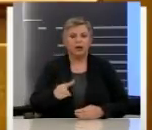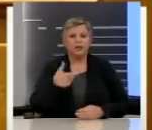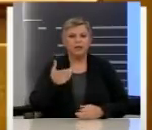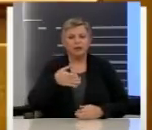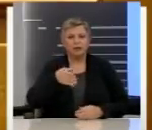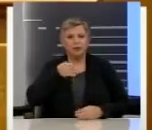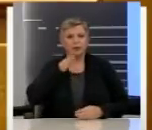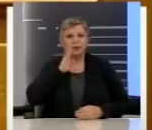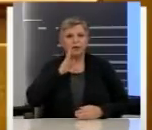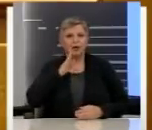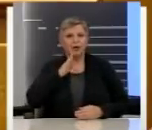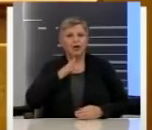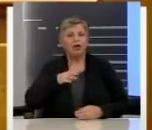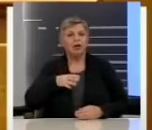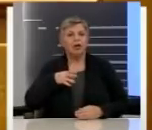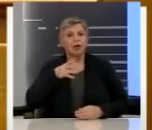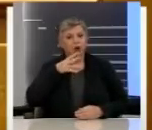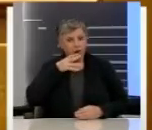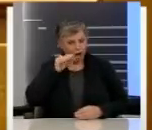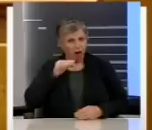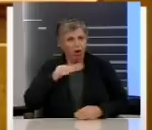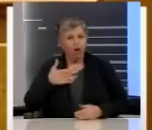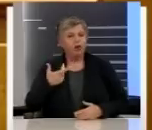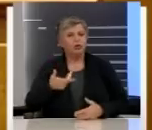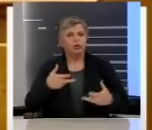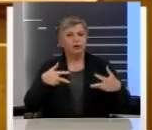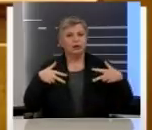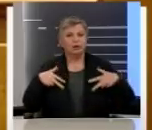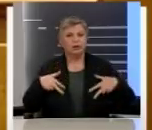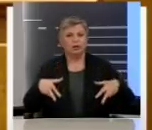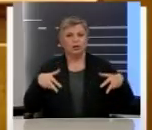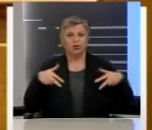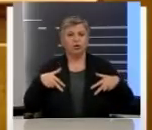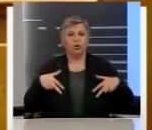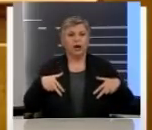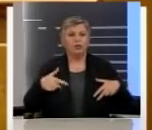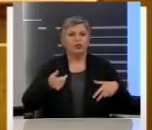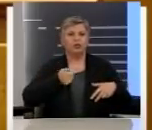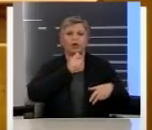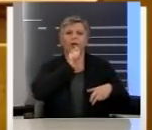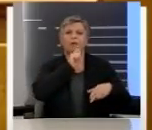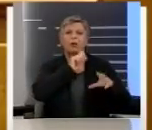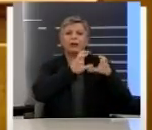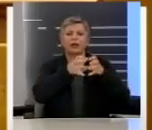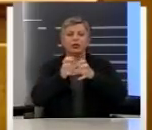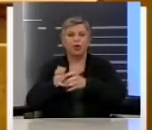θεσμική αβελτηρία που έχουν επιδείξει μέχρι σήμερα τα κόμματα εξουσίας.